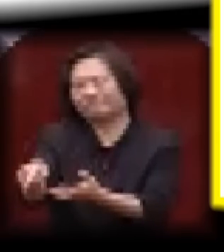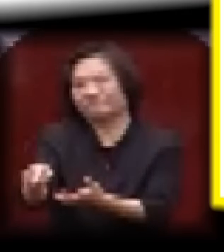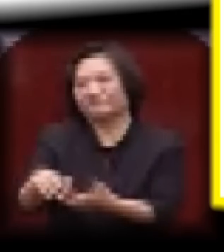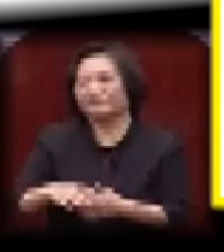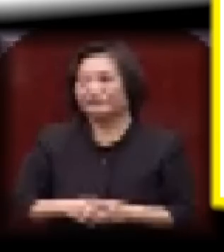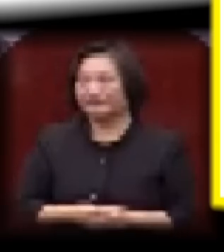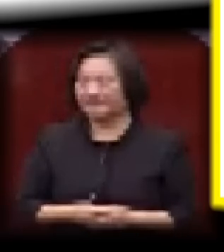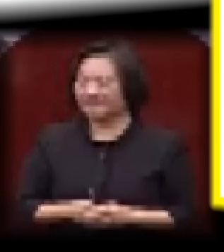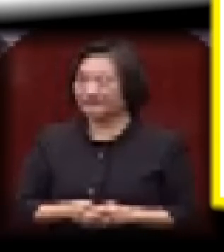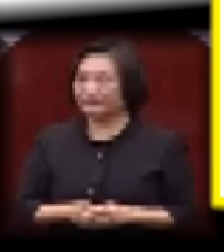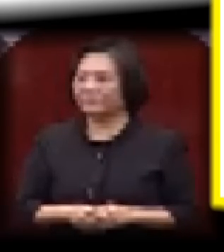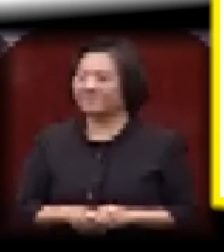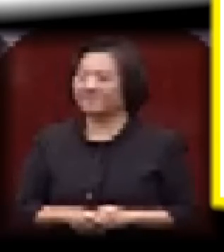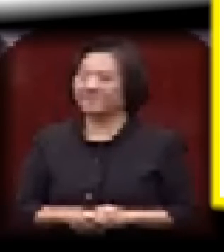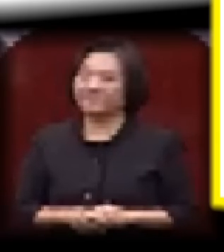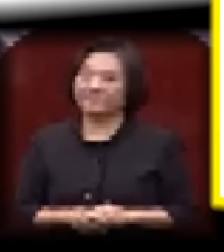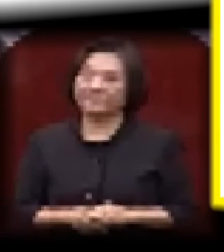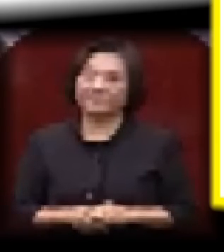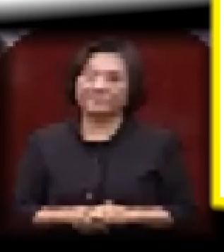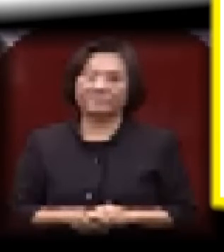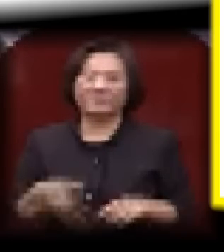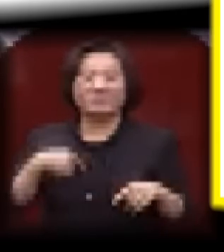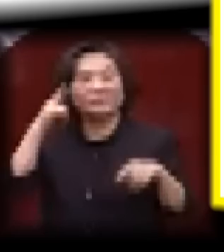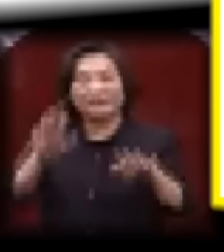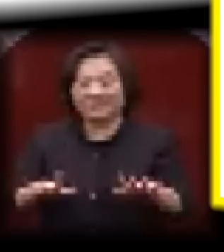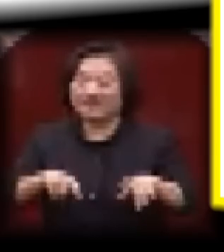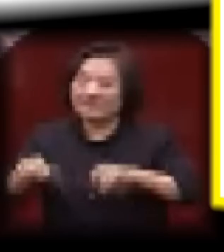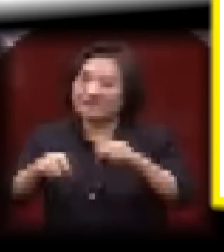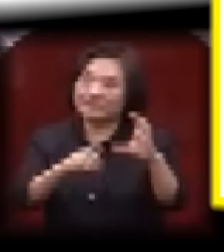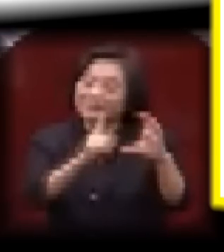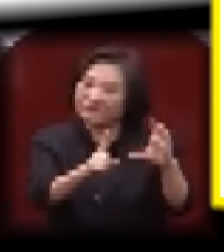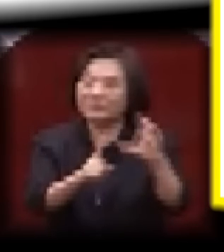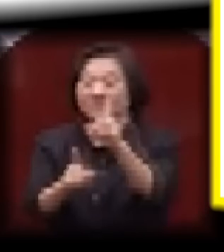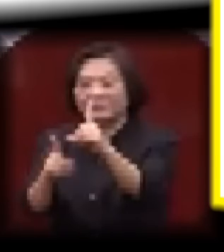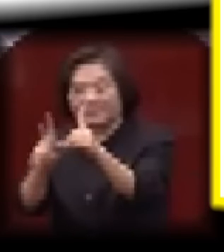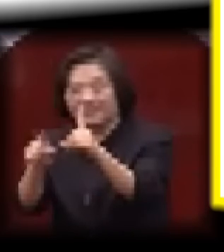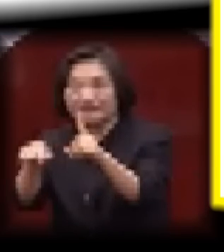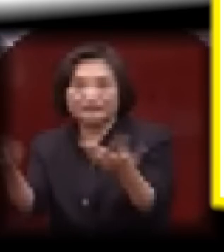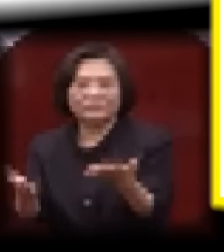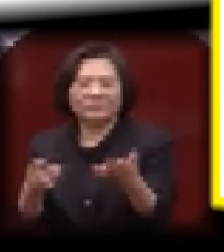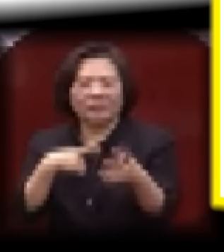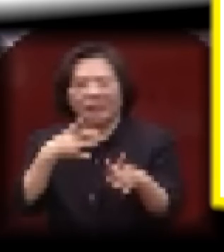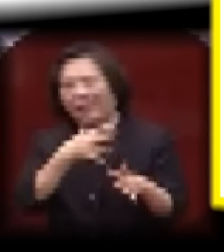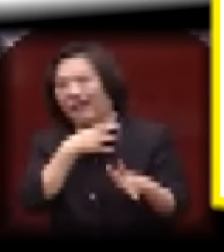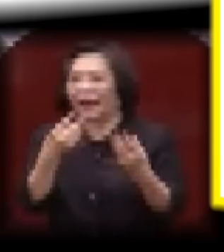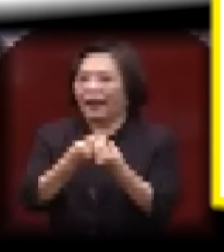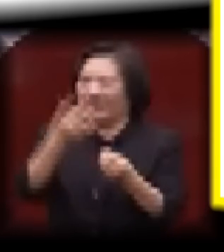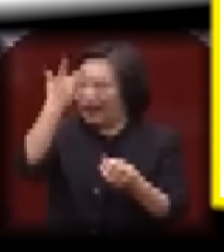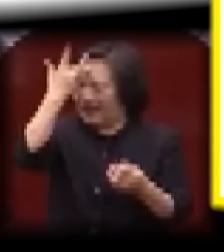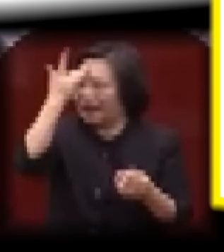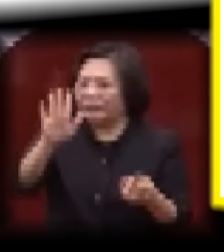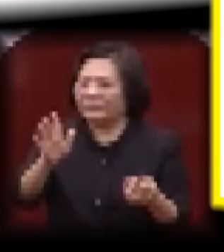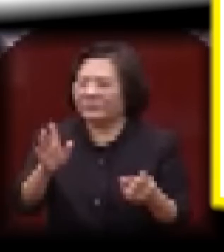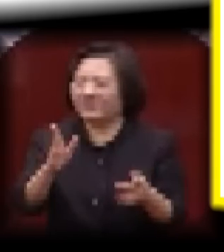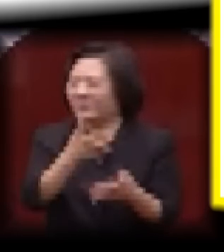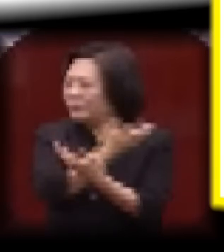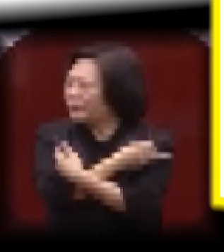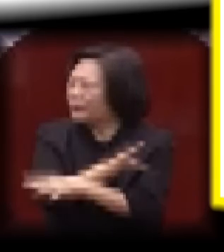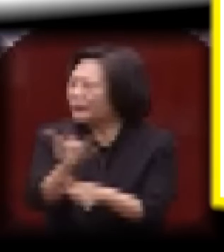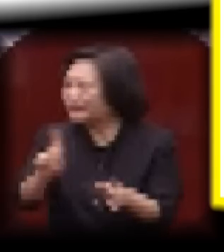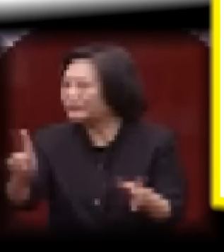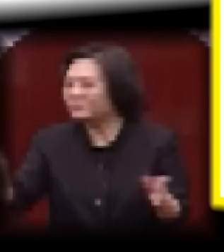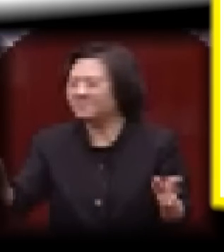那我们的为了这个案子有卡住，你知道，所以事实上我已经有指示，不管是陈务秘书长或